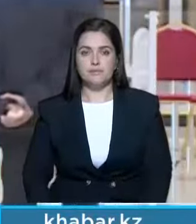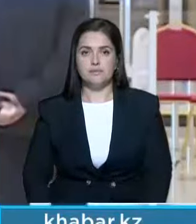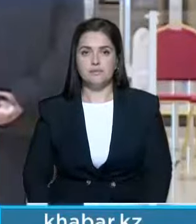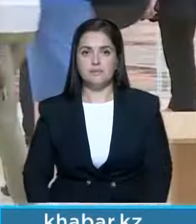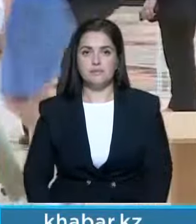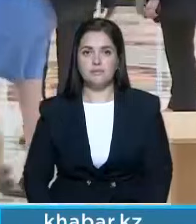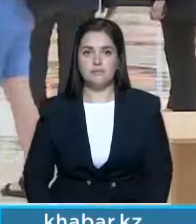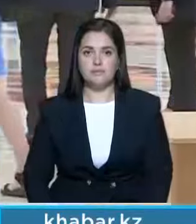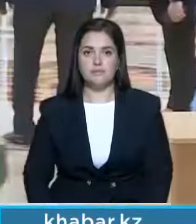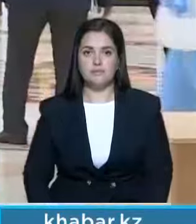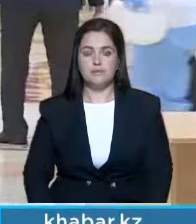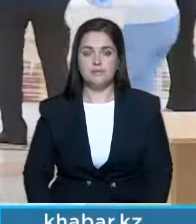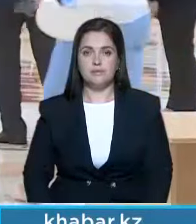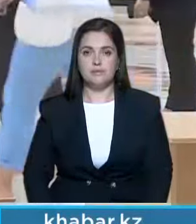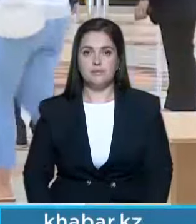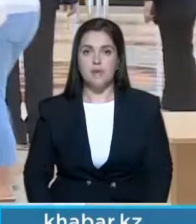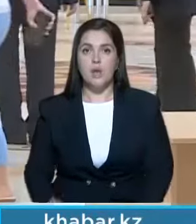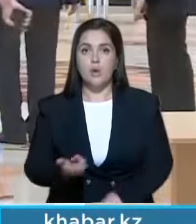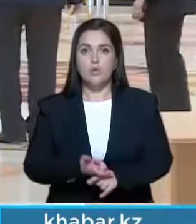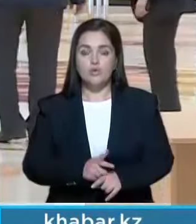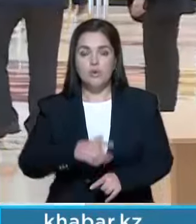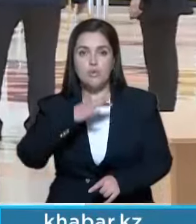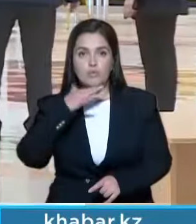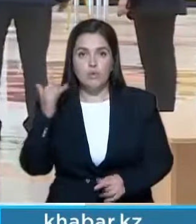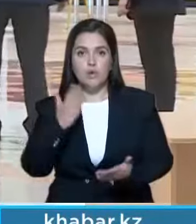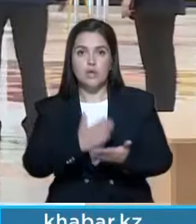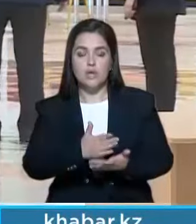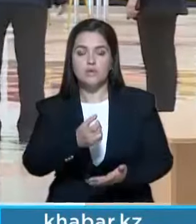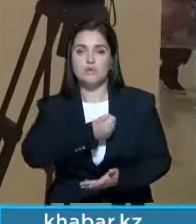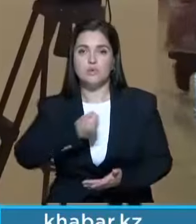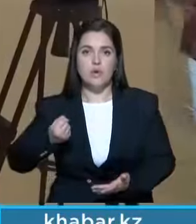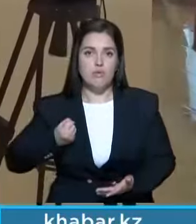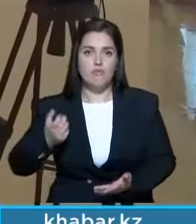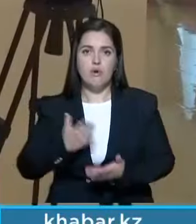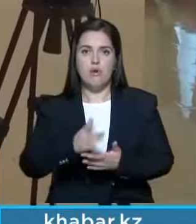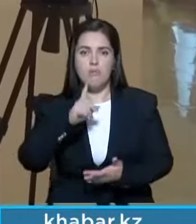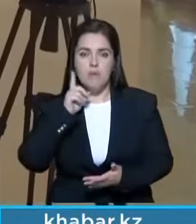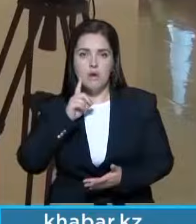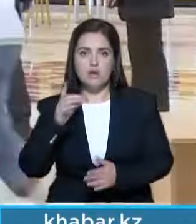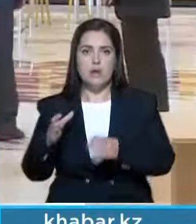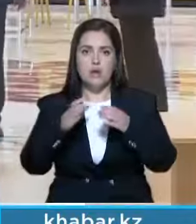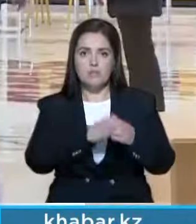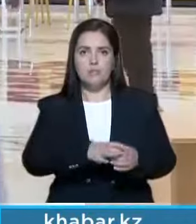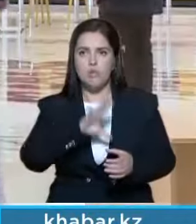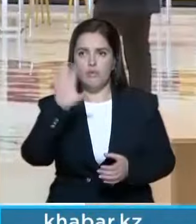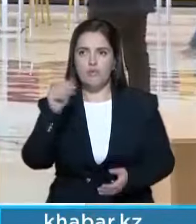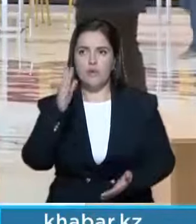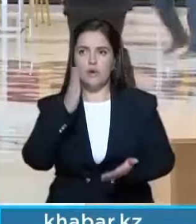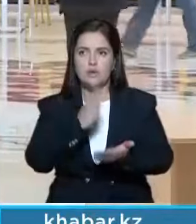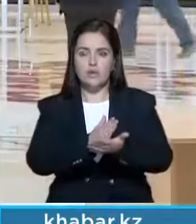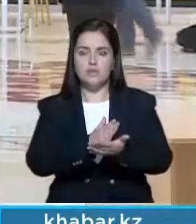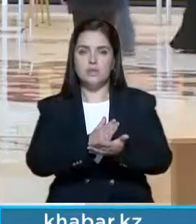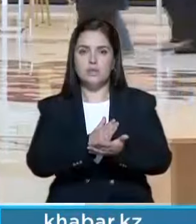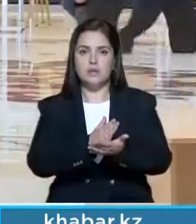Очень много пришли участковых врачей, терапевтов. В общем, приток есть молодежи. Оборудования тоже хватает. В последнее время